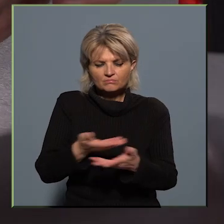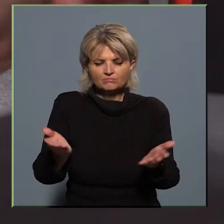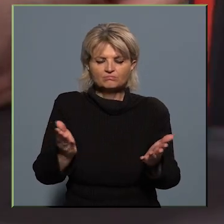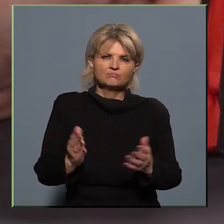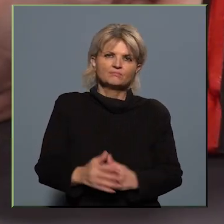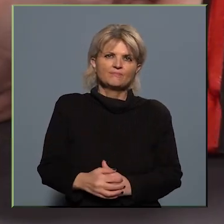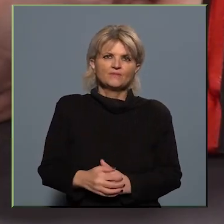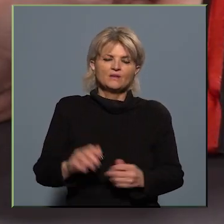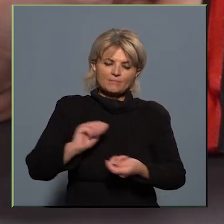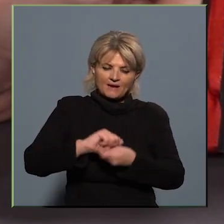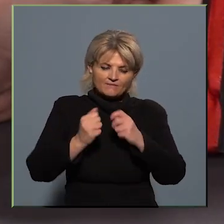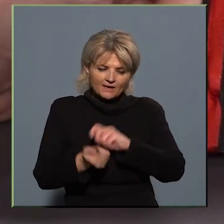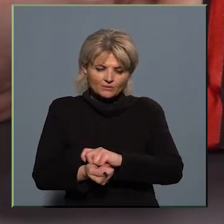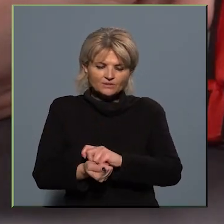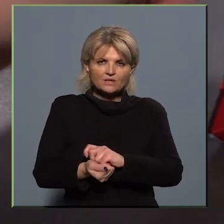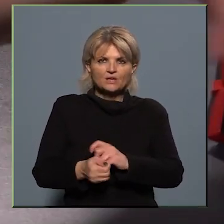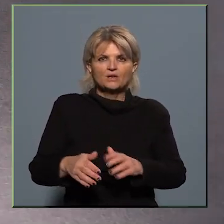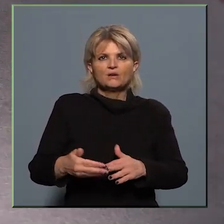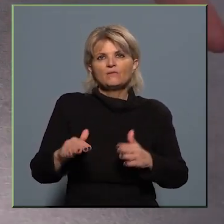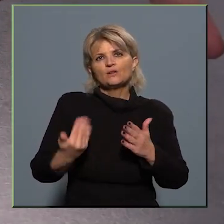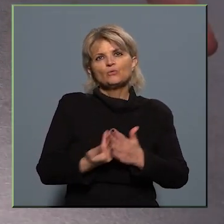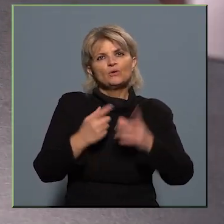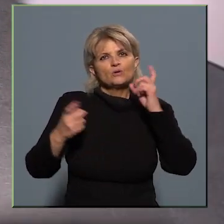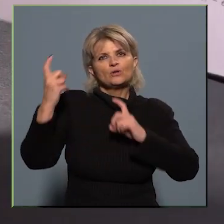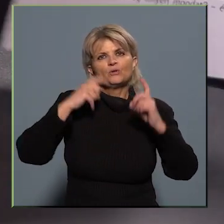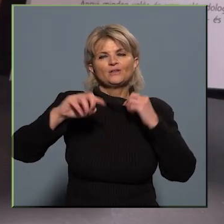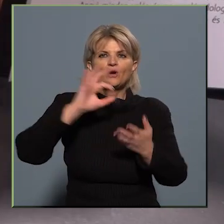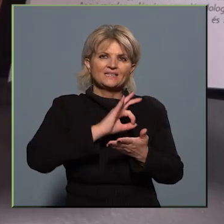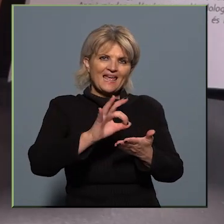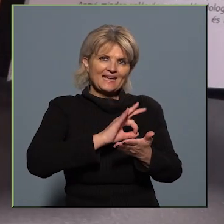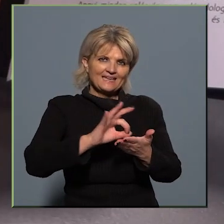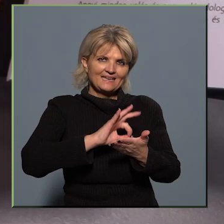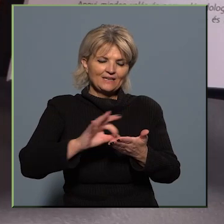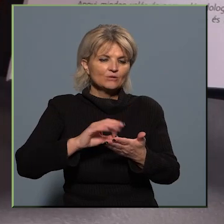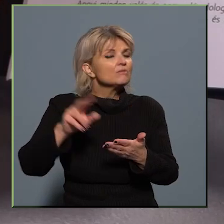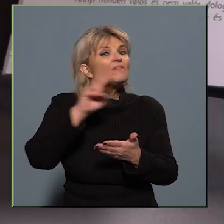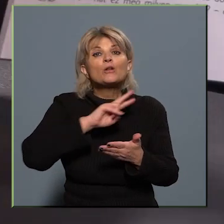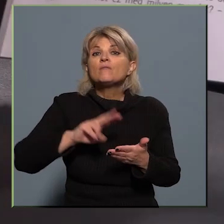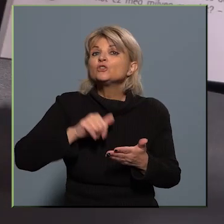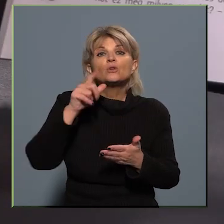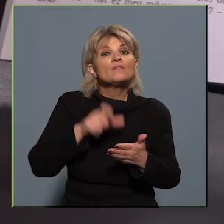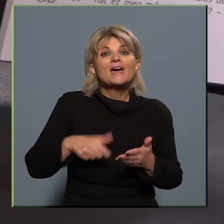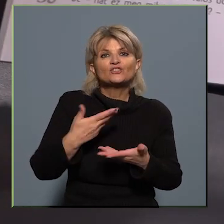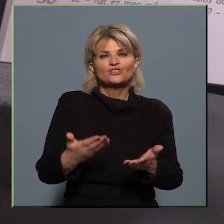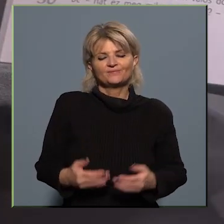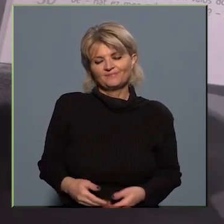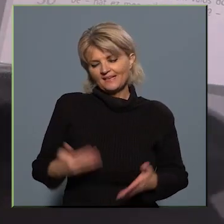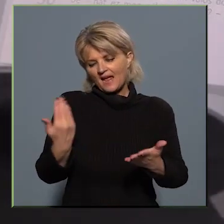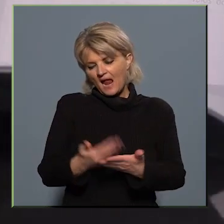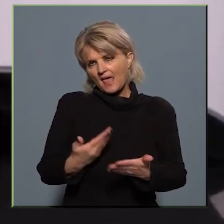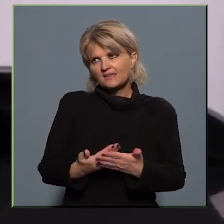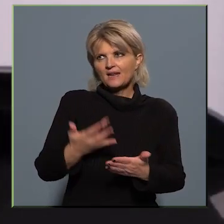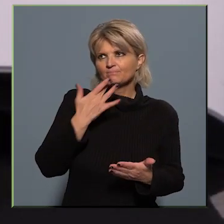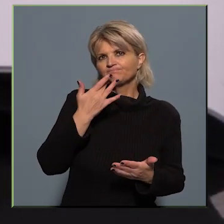rajta, vagy egy kicsit azzal foglalkozzak, hogy új gondolatokat rögzítsek. Felolvasol nekünk egy verset? Hát akkor legyen egy,